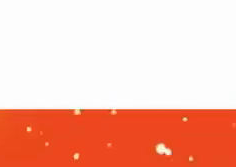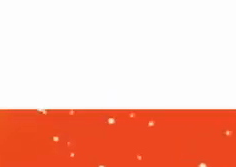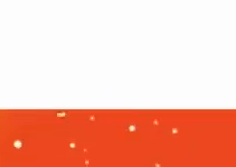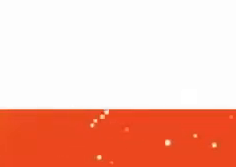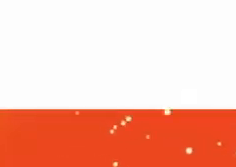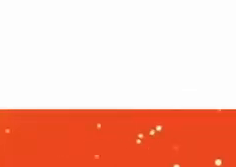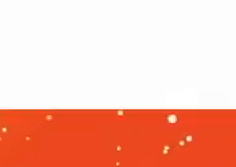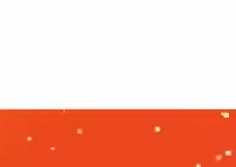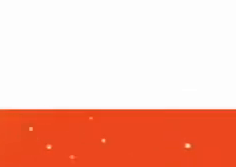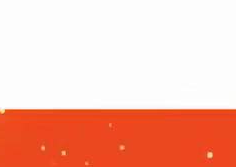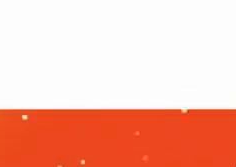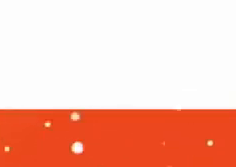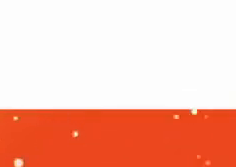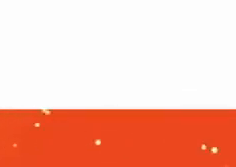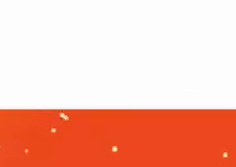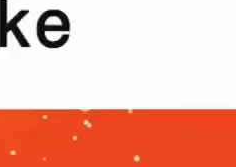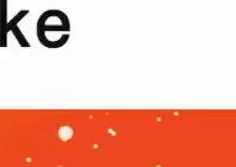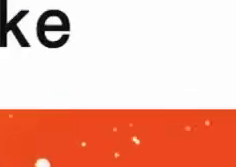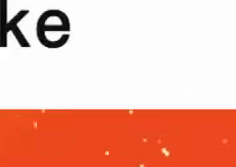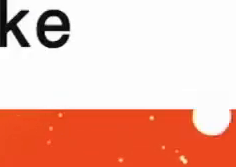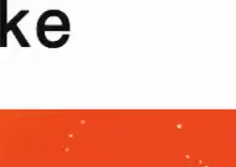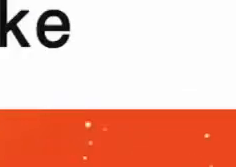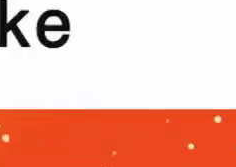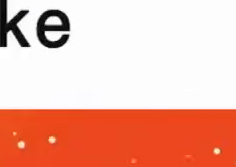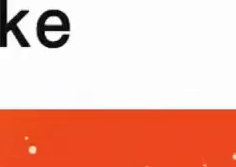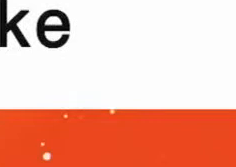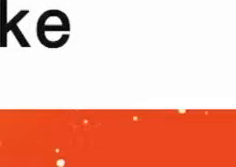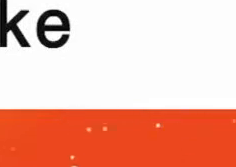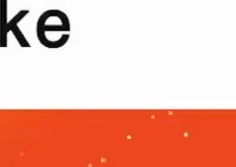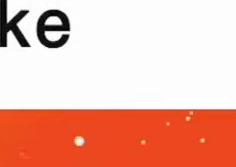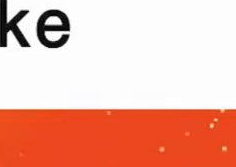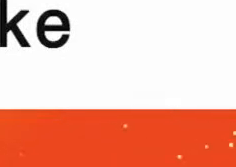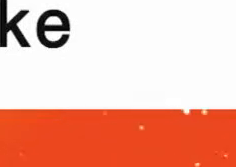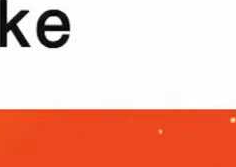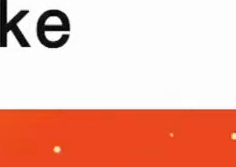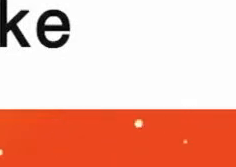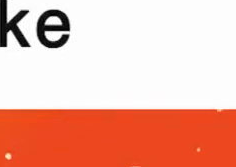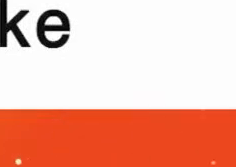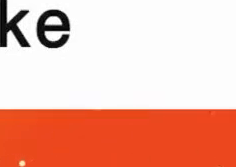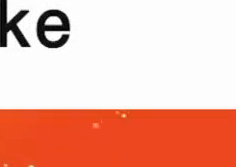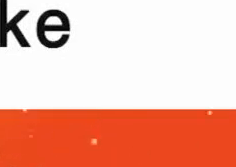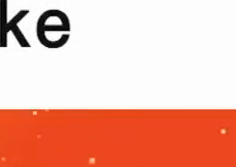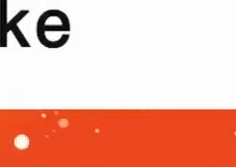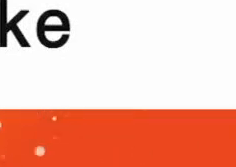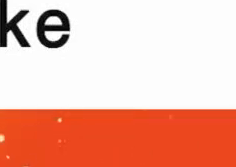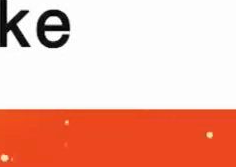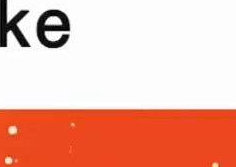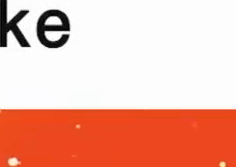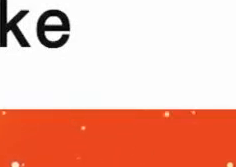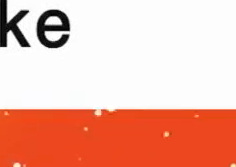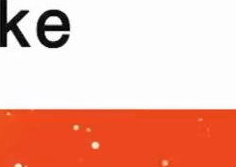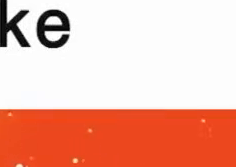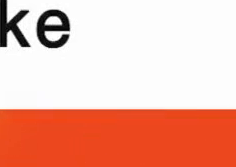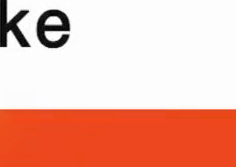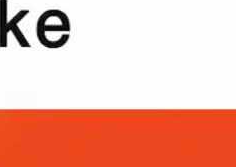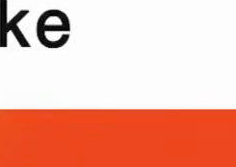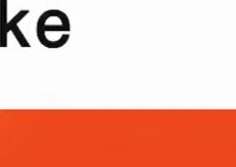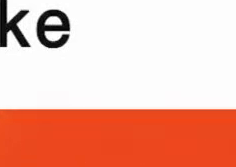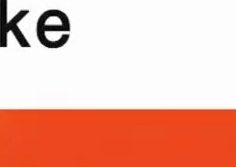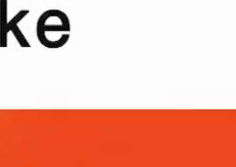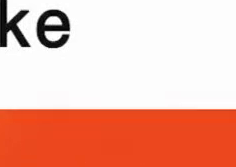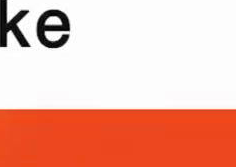mbeange, tufikia kwisila nambani ya simu noti emwe emwe ina kenda ile emwe na itatu mwonza kana ututume email